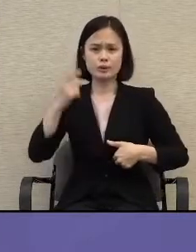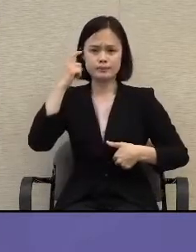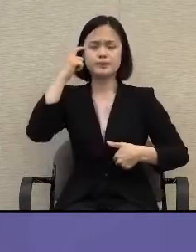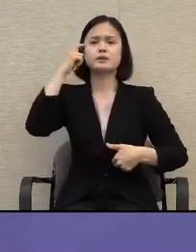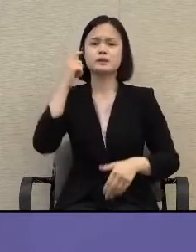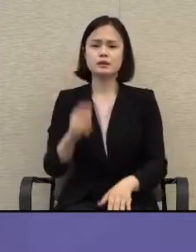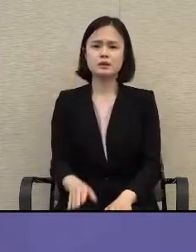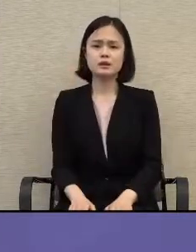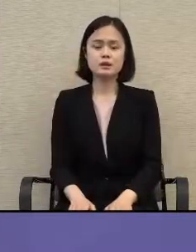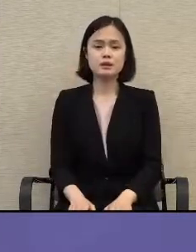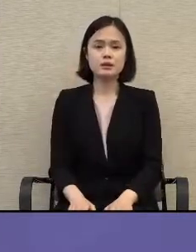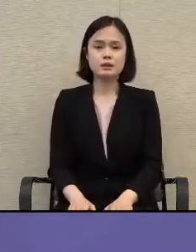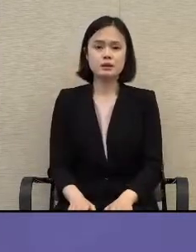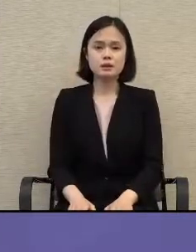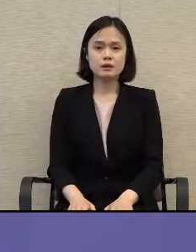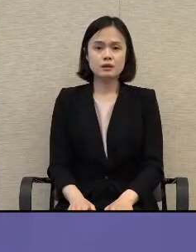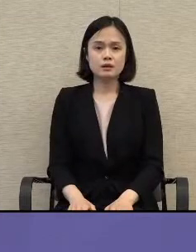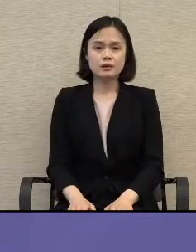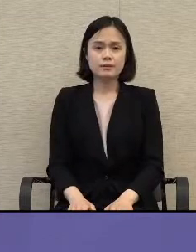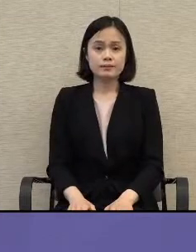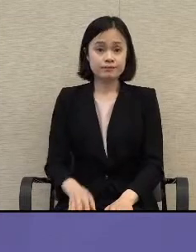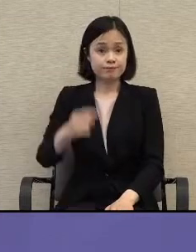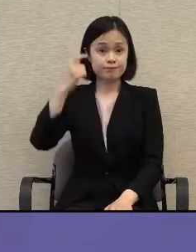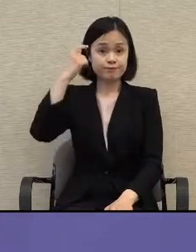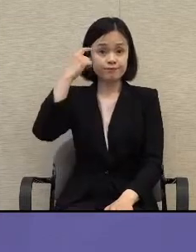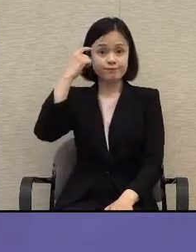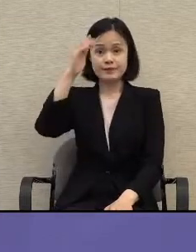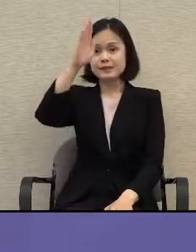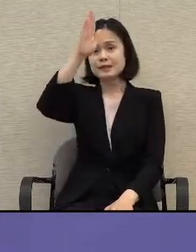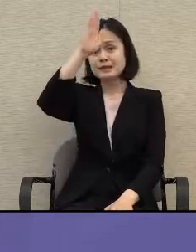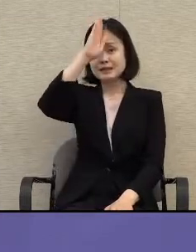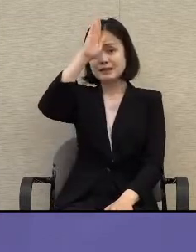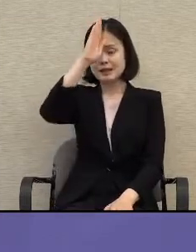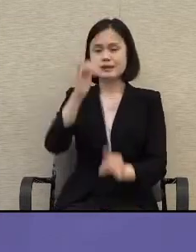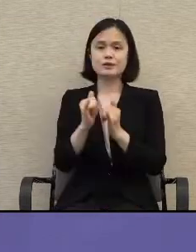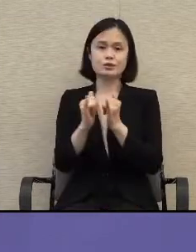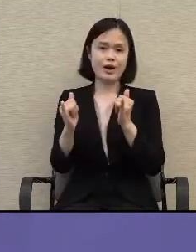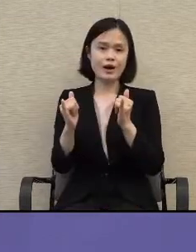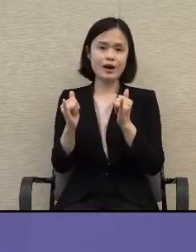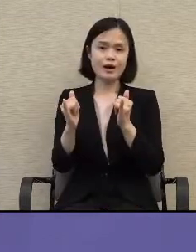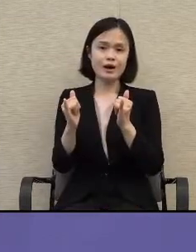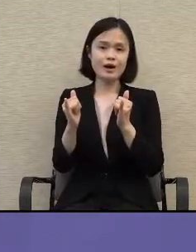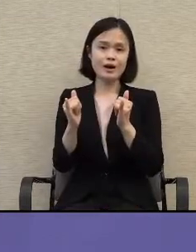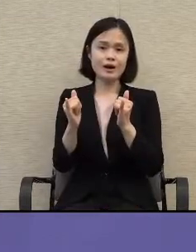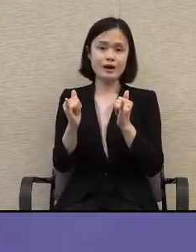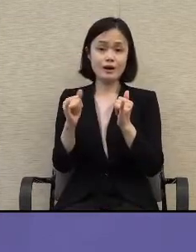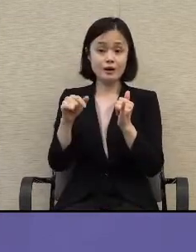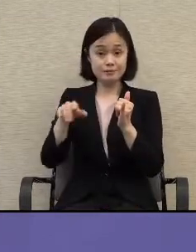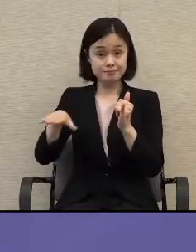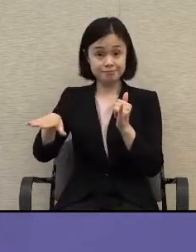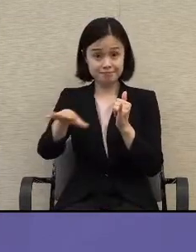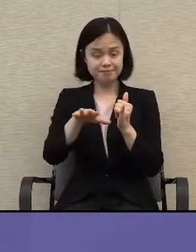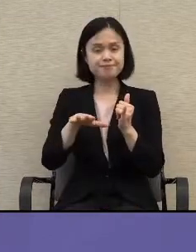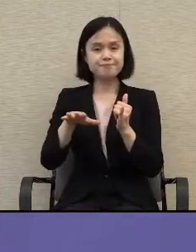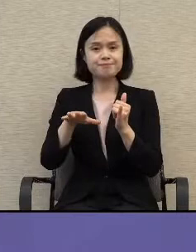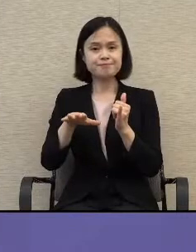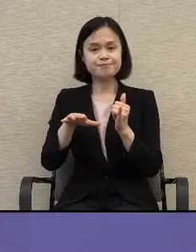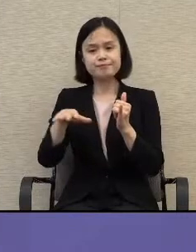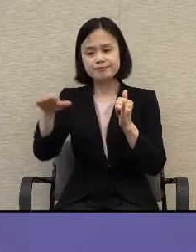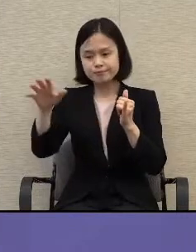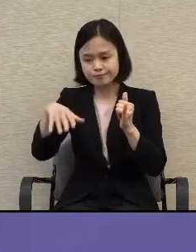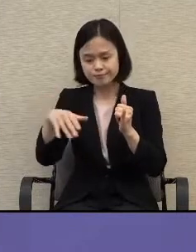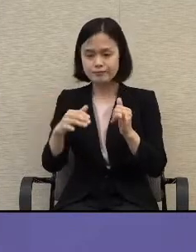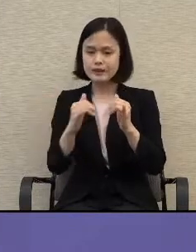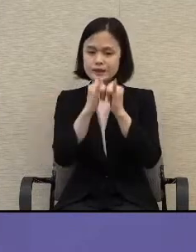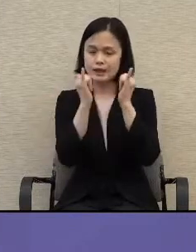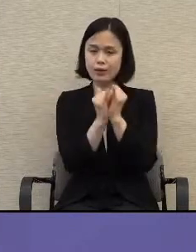아까 얘기가 나왔던 것처럼 정신질환자, 그리고 이제 그 당사자들을 중심으로 한 사회통합, 회복 지원에 대한